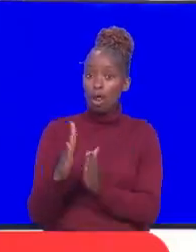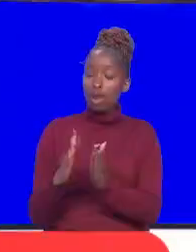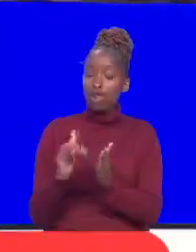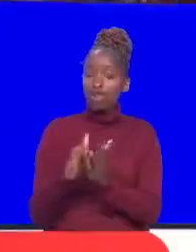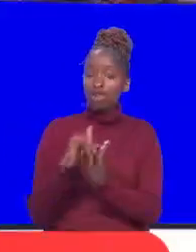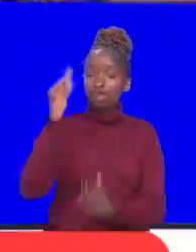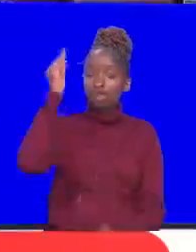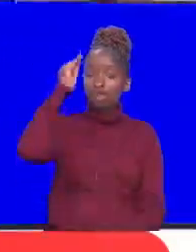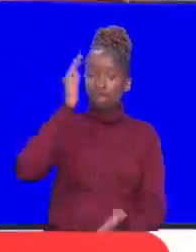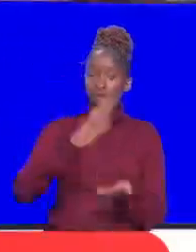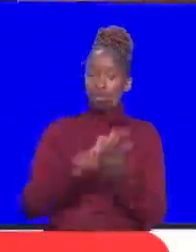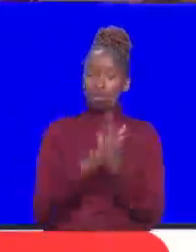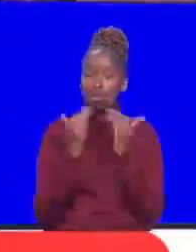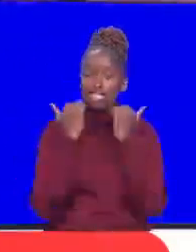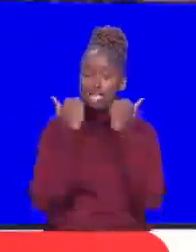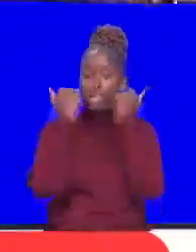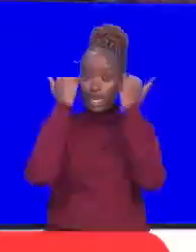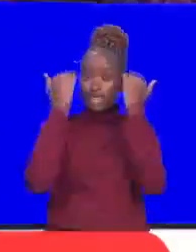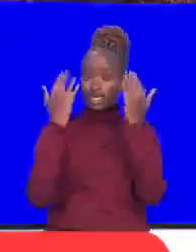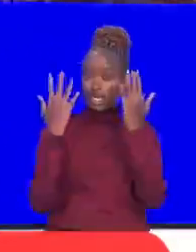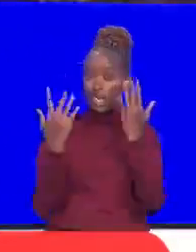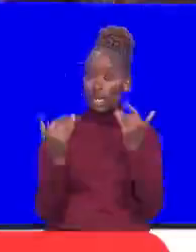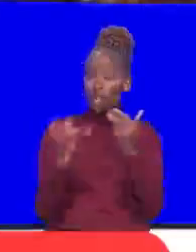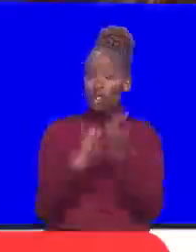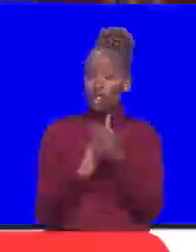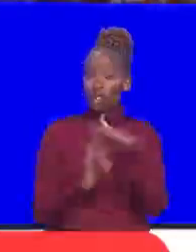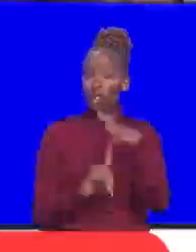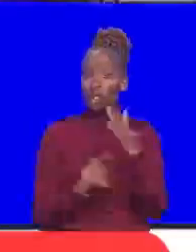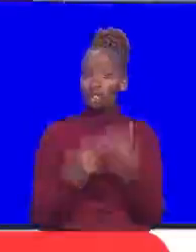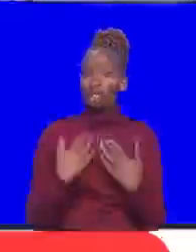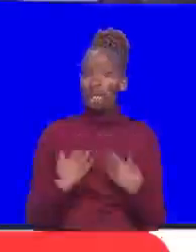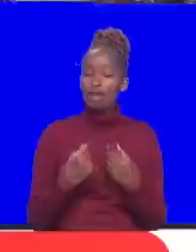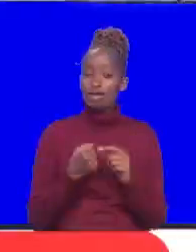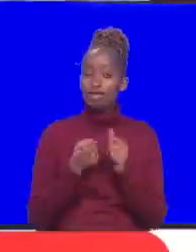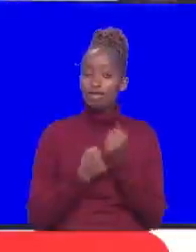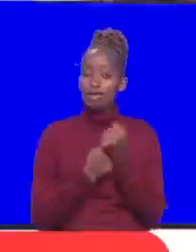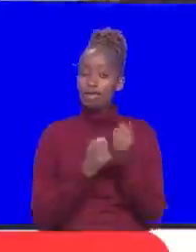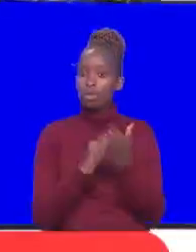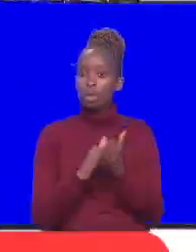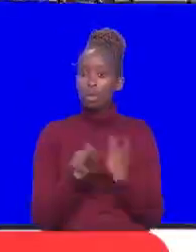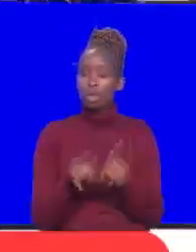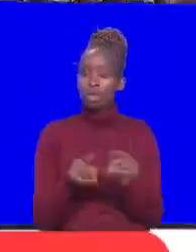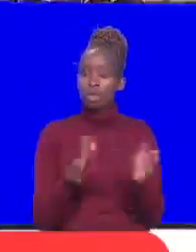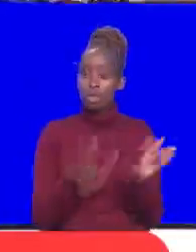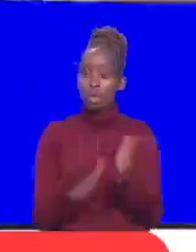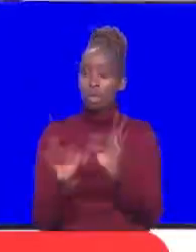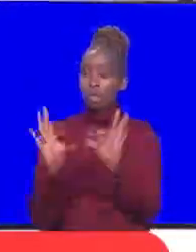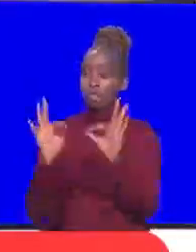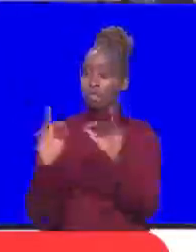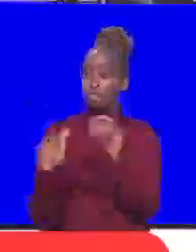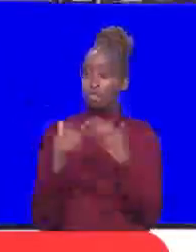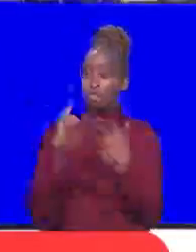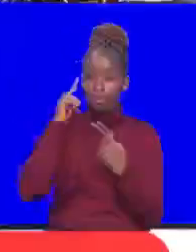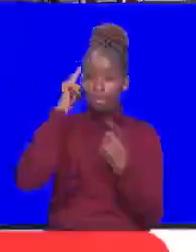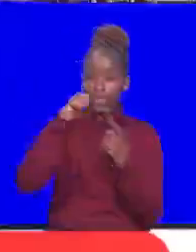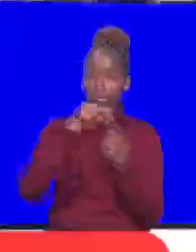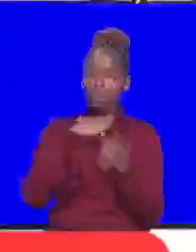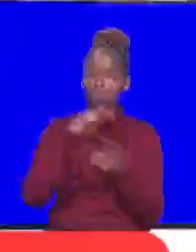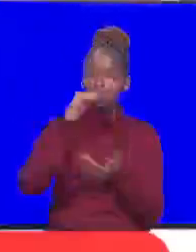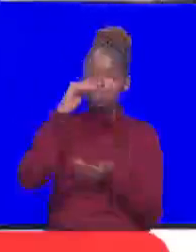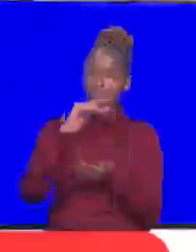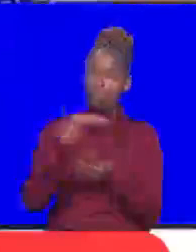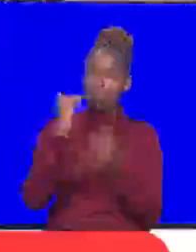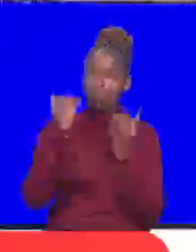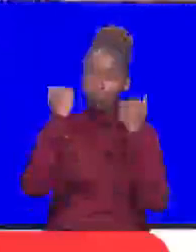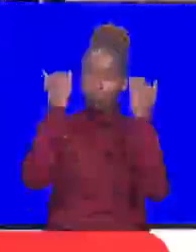bila stress. Mbunge huyo akipigia debe mpango huo kama mpango kabambe unaolenga kupunguza mzigo wa shule na